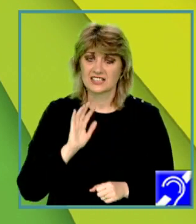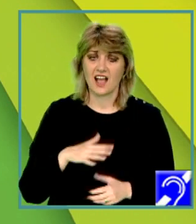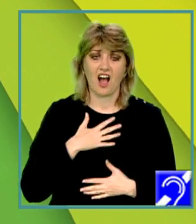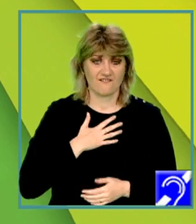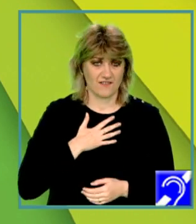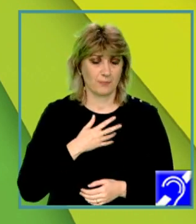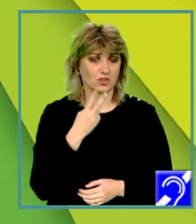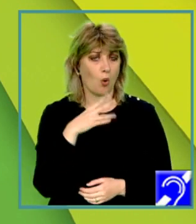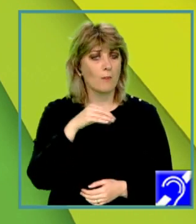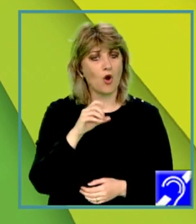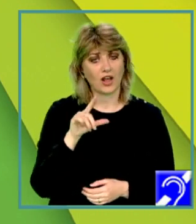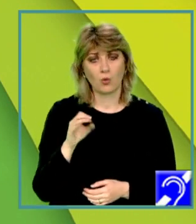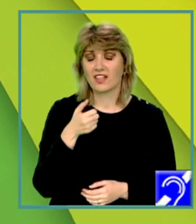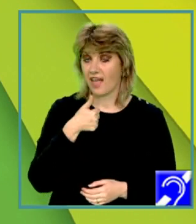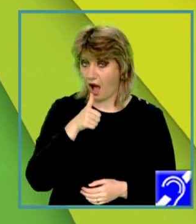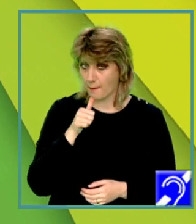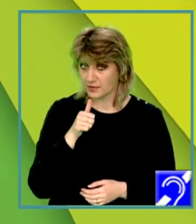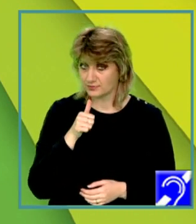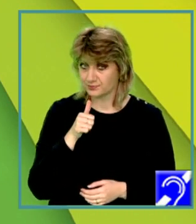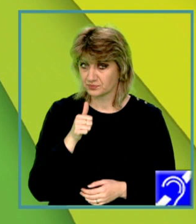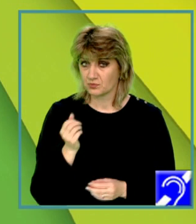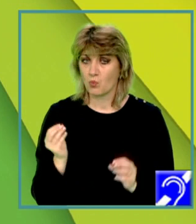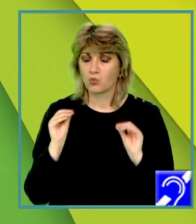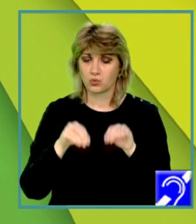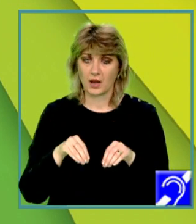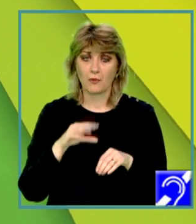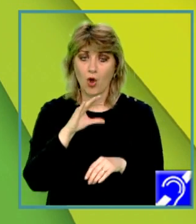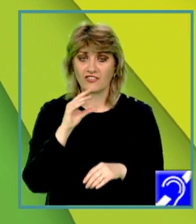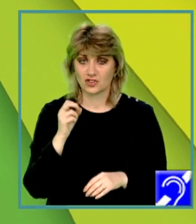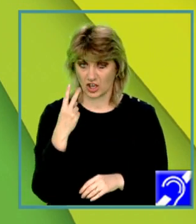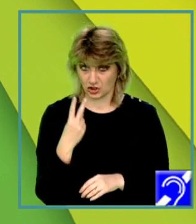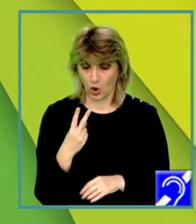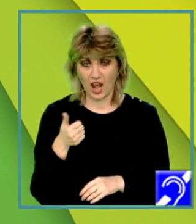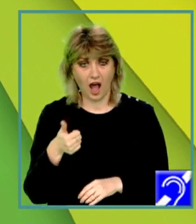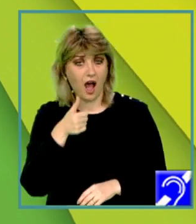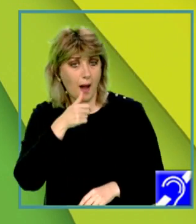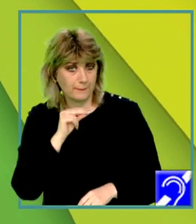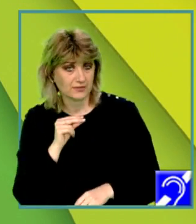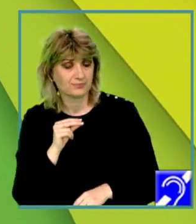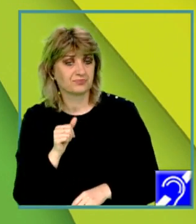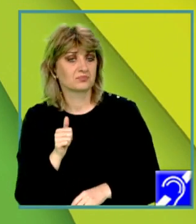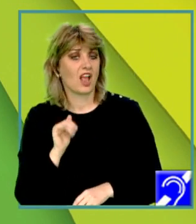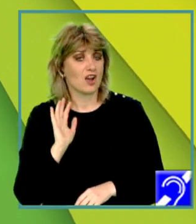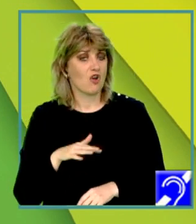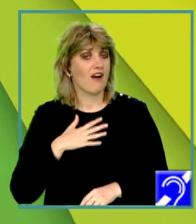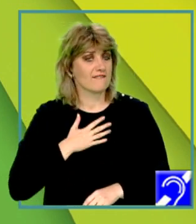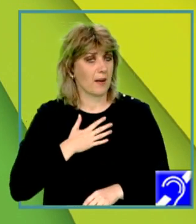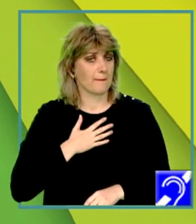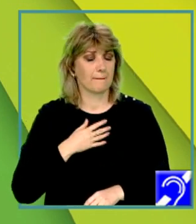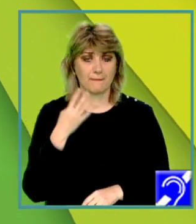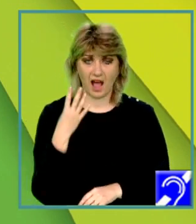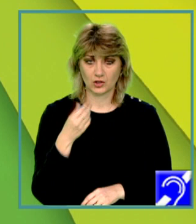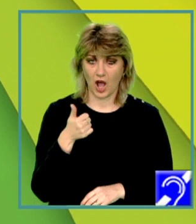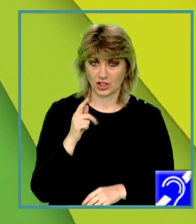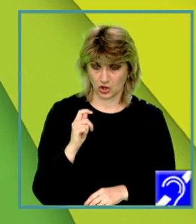două molecule de apă punem coeficientul doi la apă și astfel avem patru